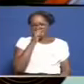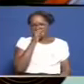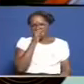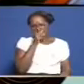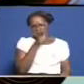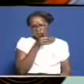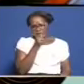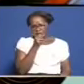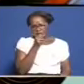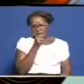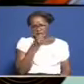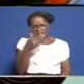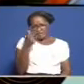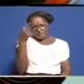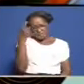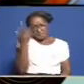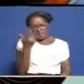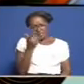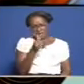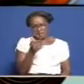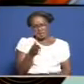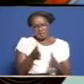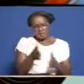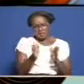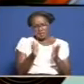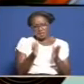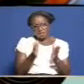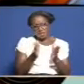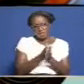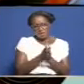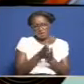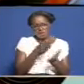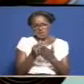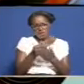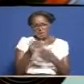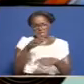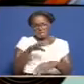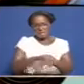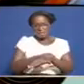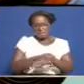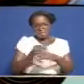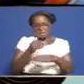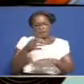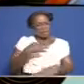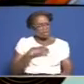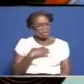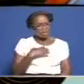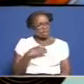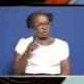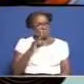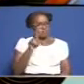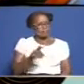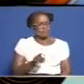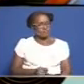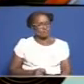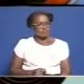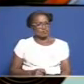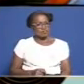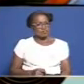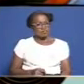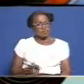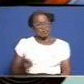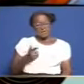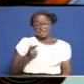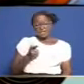Wahi kutafakari kuhusu afua nyingine ya kujipatia riziki baada ya kustafu. Nama kwa Gladys Chepkuto wa umri wa